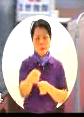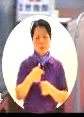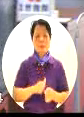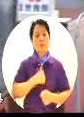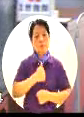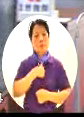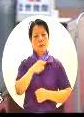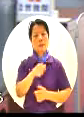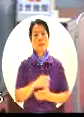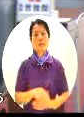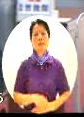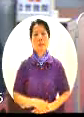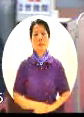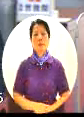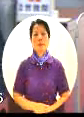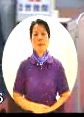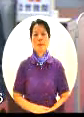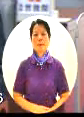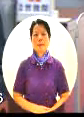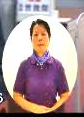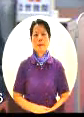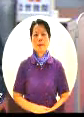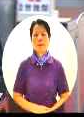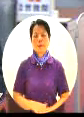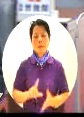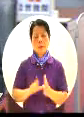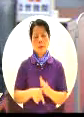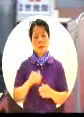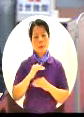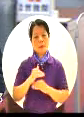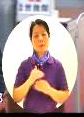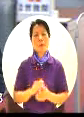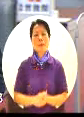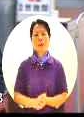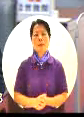了哈。来下一页，因为时间的问题哈，我